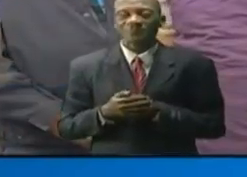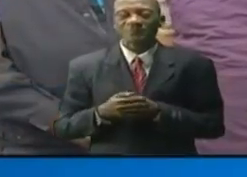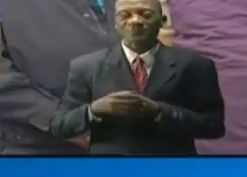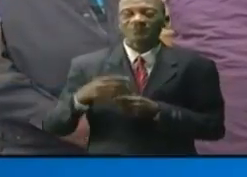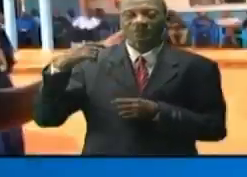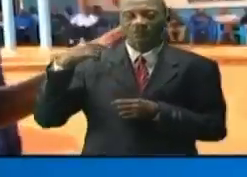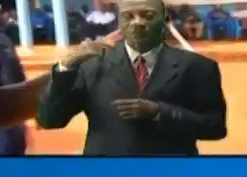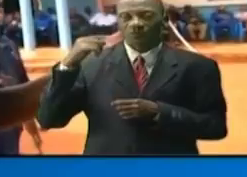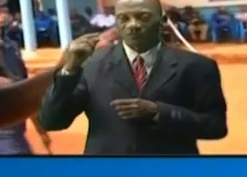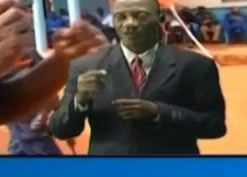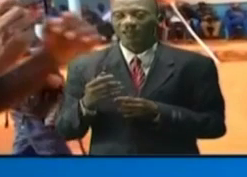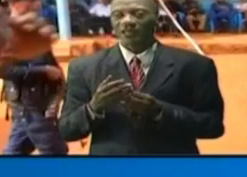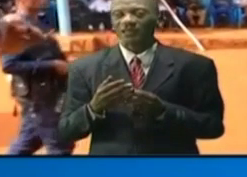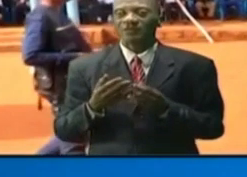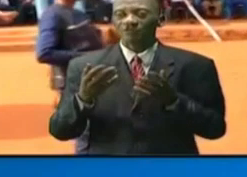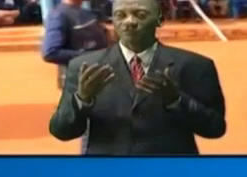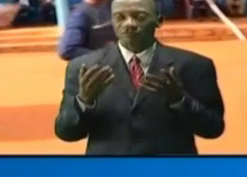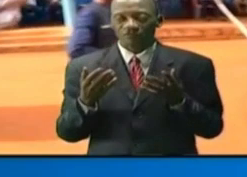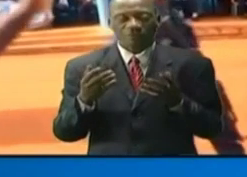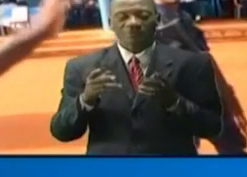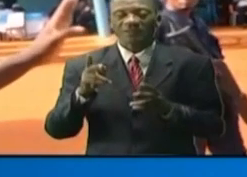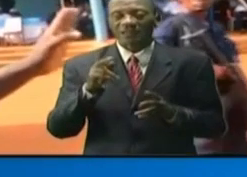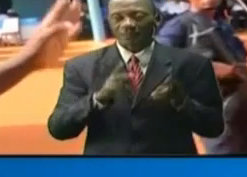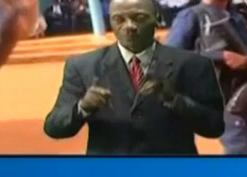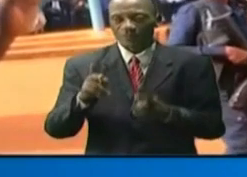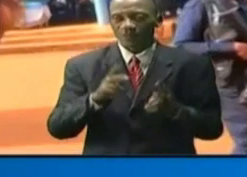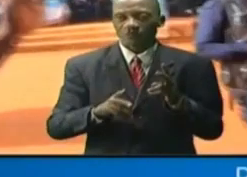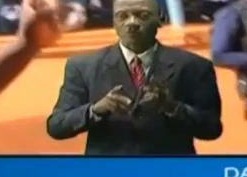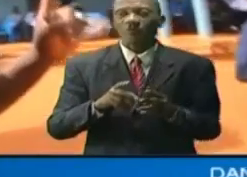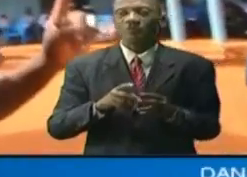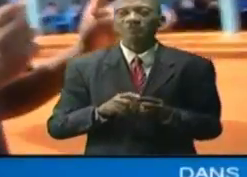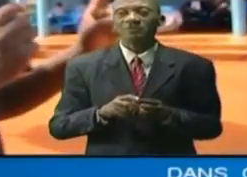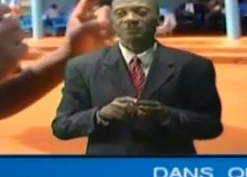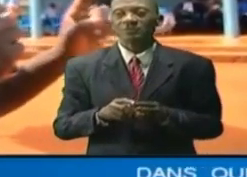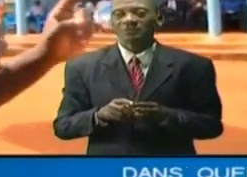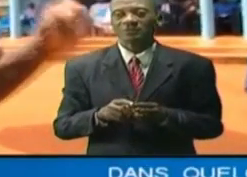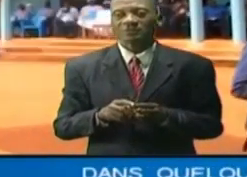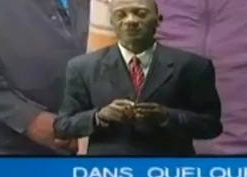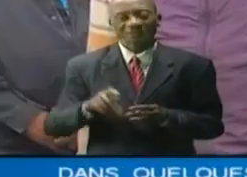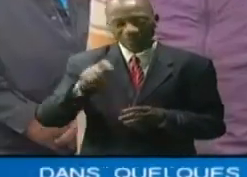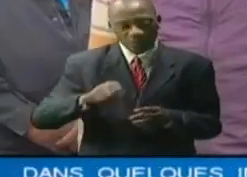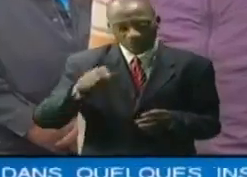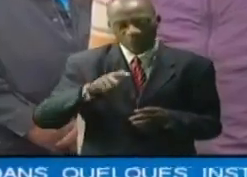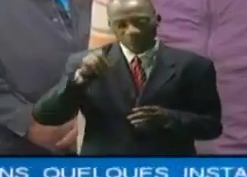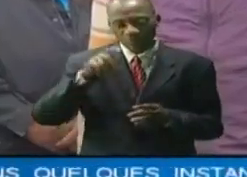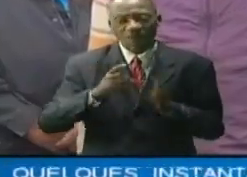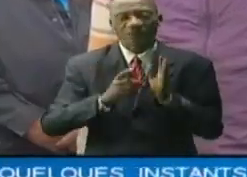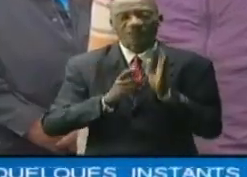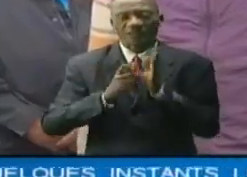carcassiers, l'efficacité des barrières. Nous avons promis de revenir et à